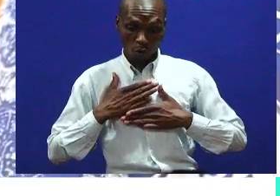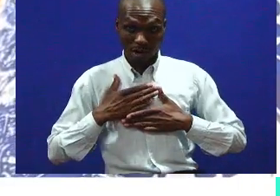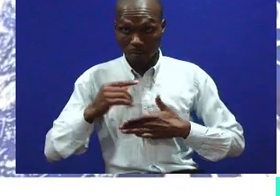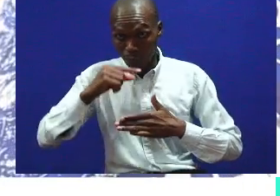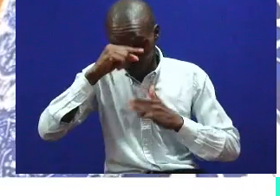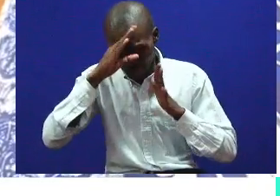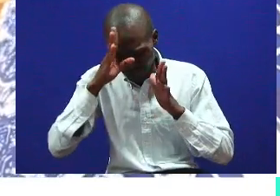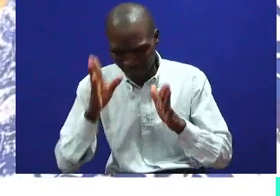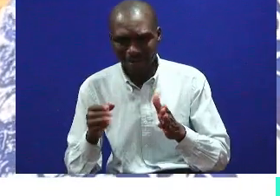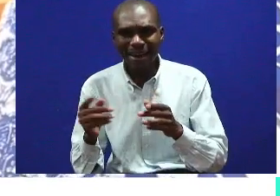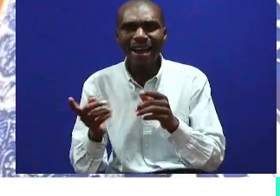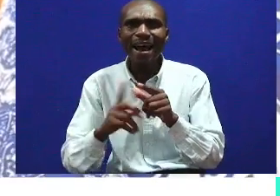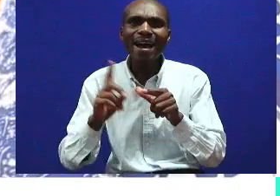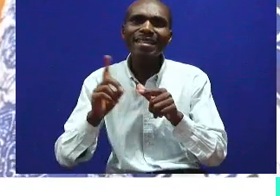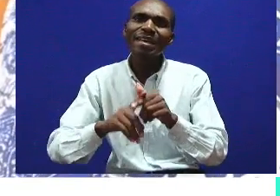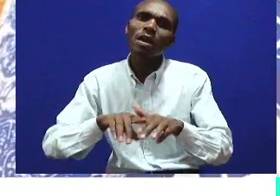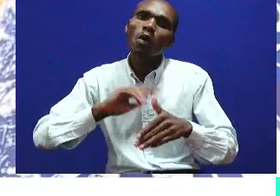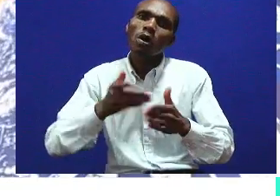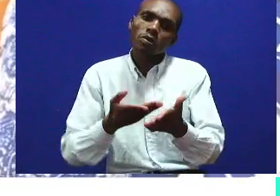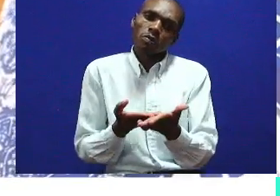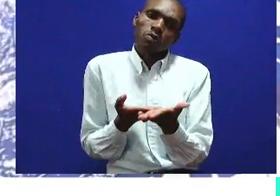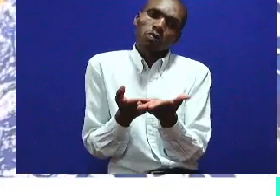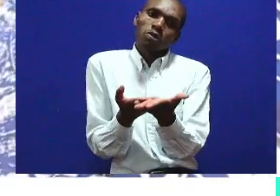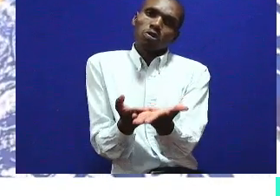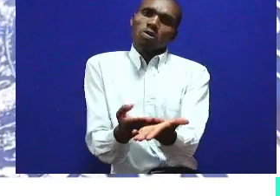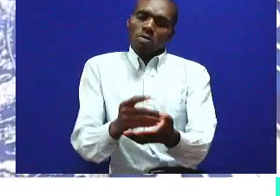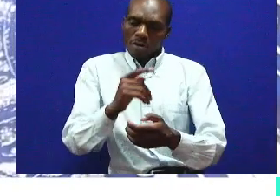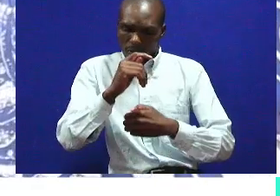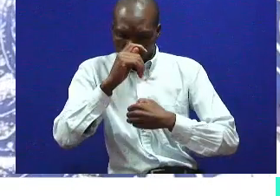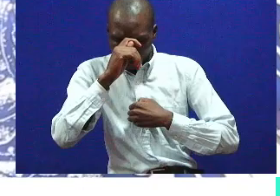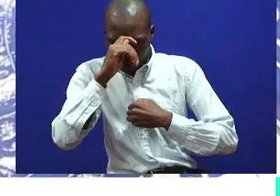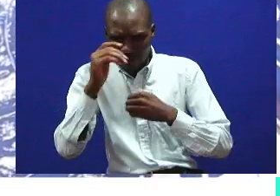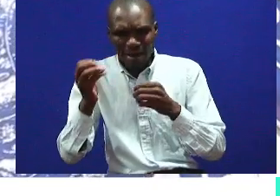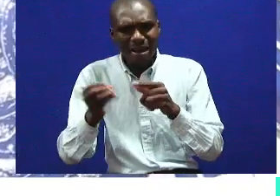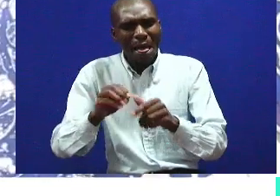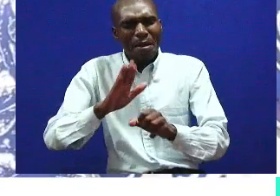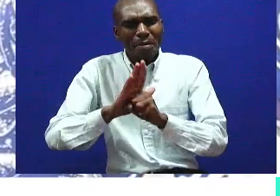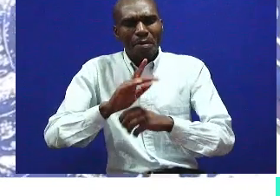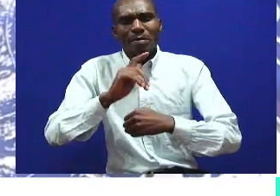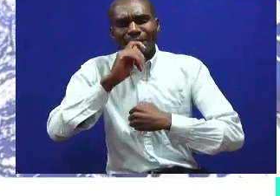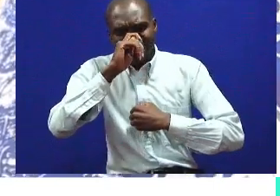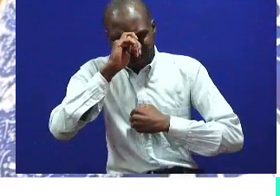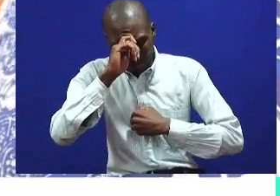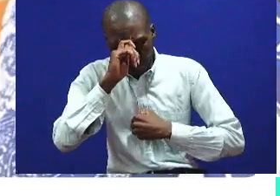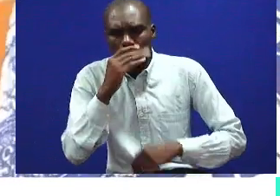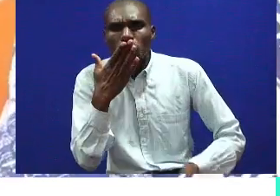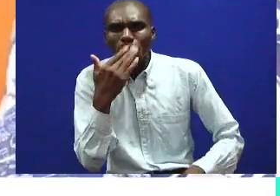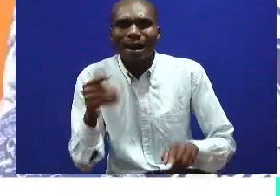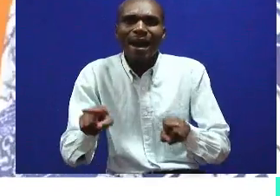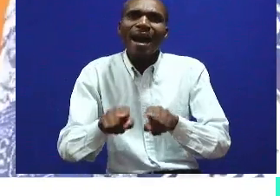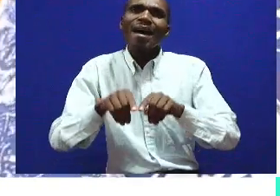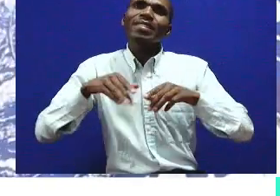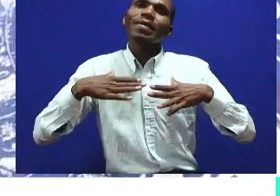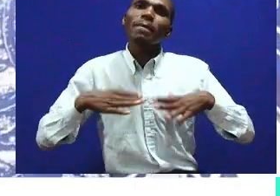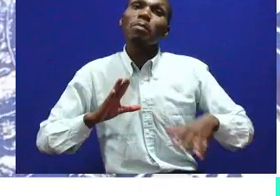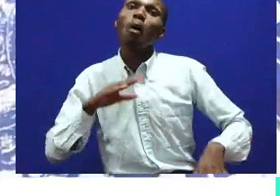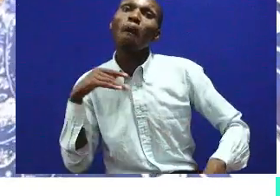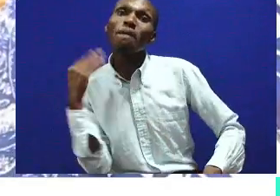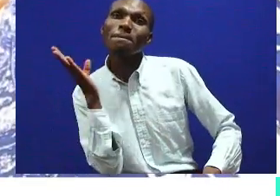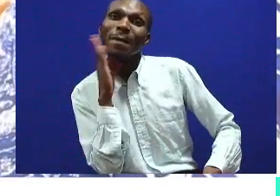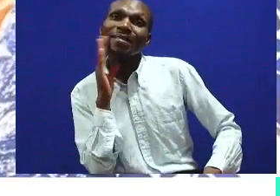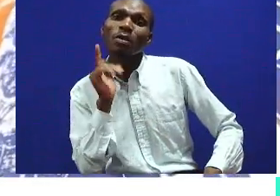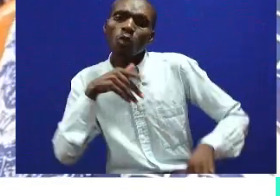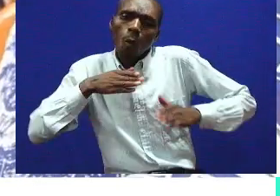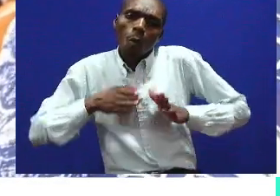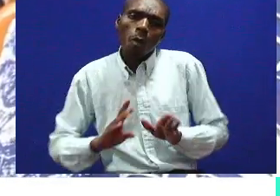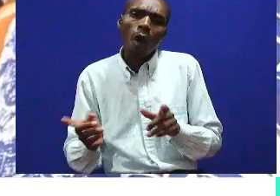Simbarati. Otuheshimu na utuheshimu kabisa hata askere nene. Ntumuna bangina. Toko ibora.